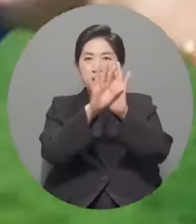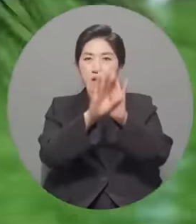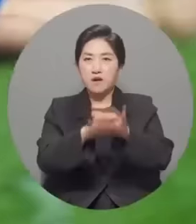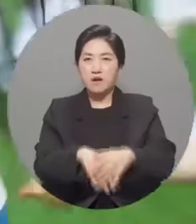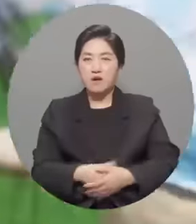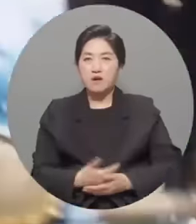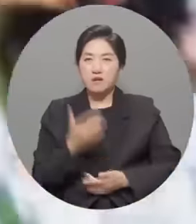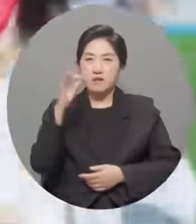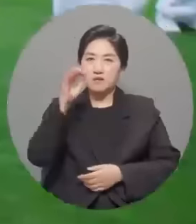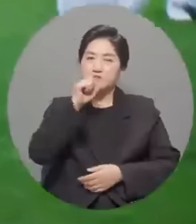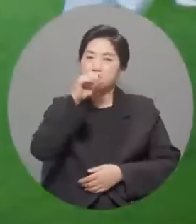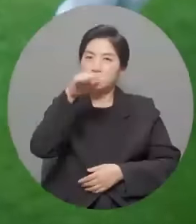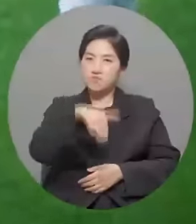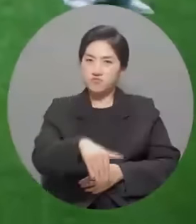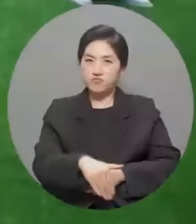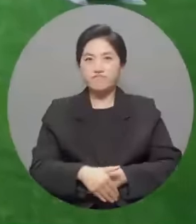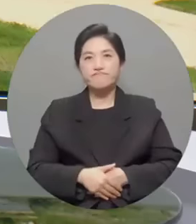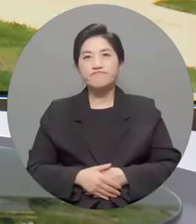뉴스 지은수입니다.